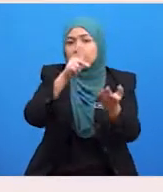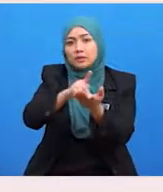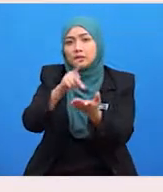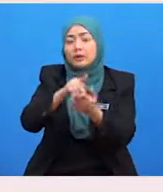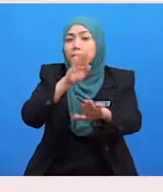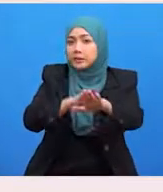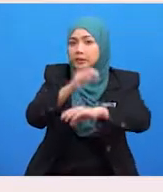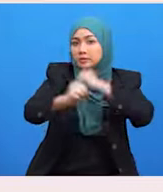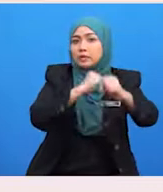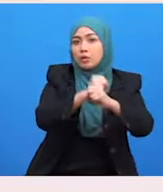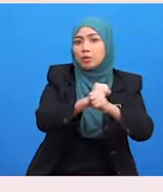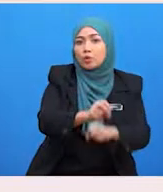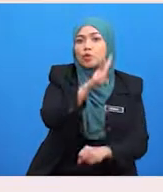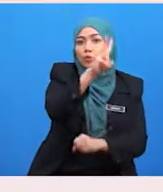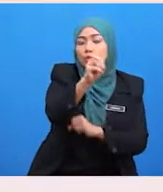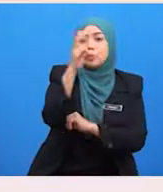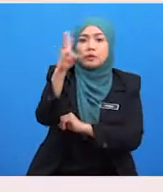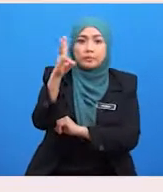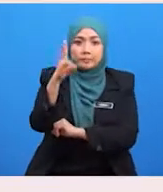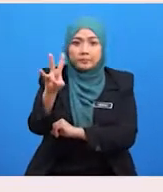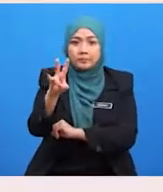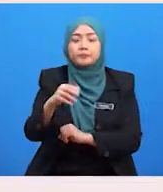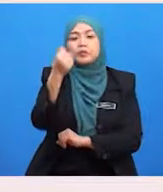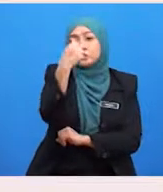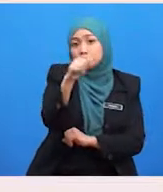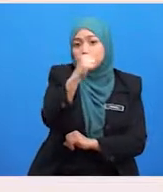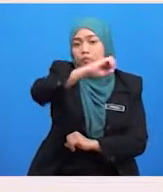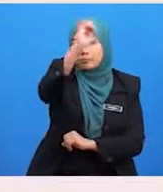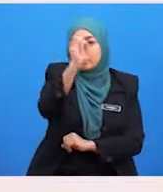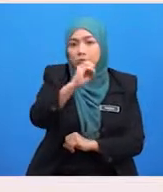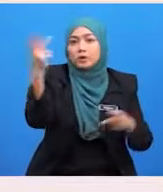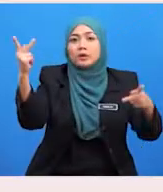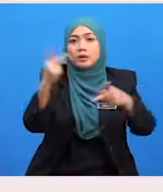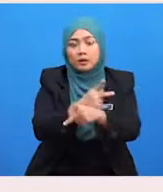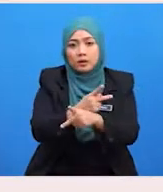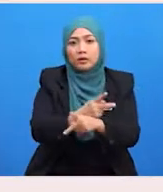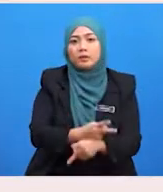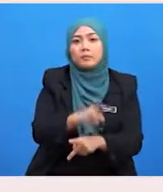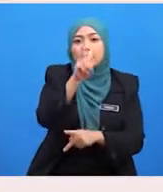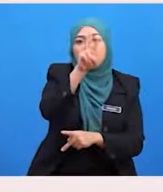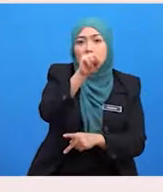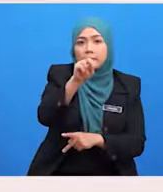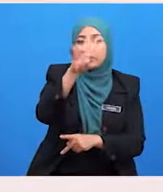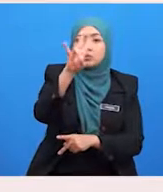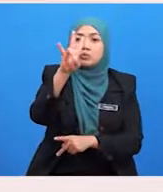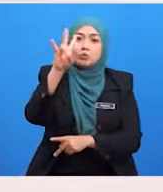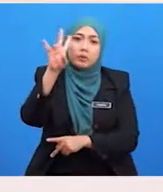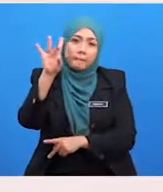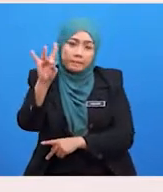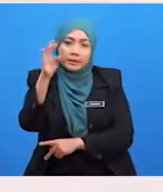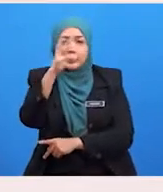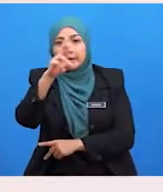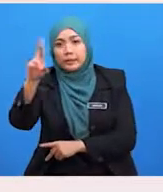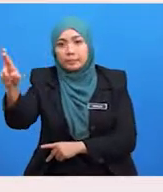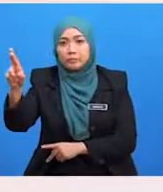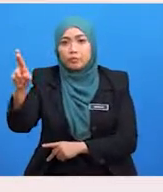tahun 2017, iaitu 10% darab RM78,000 darab 12 per 12 dan